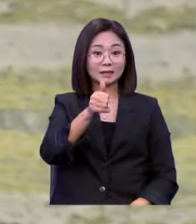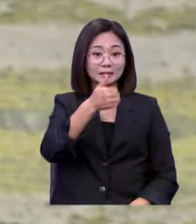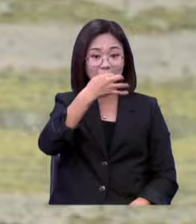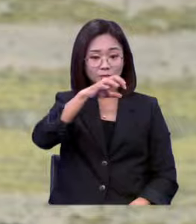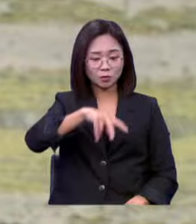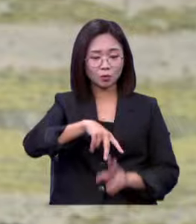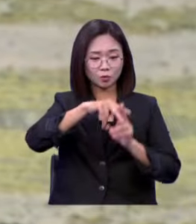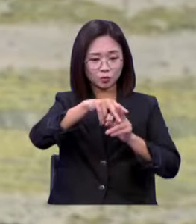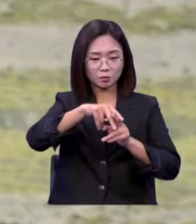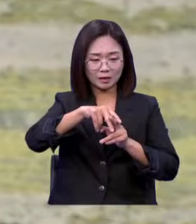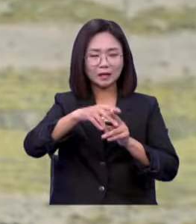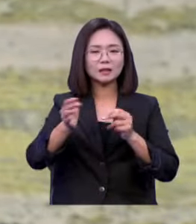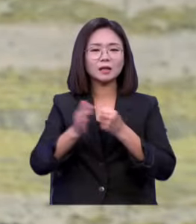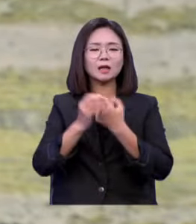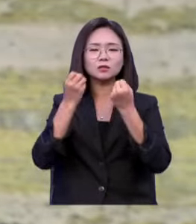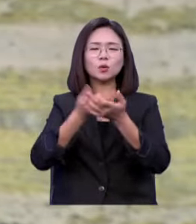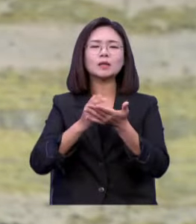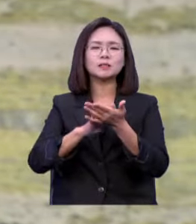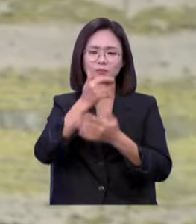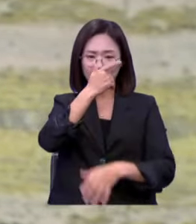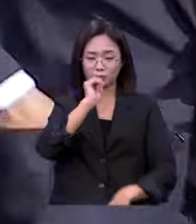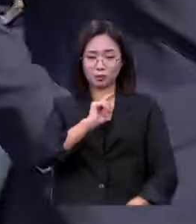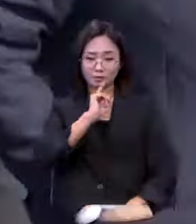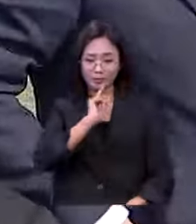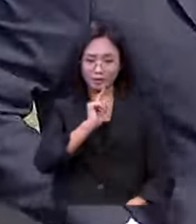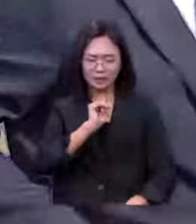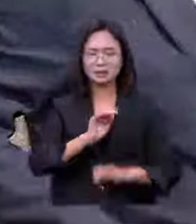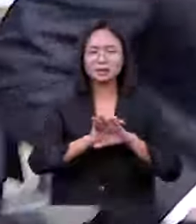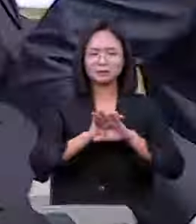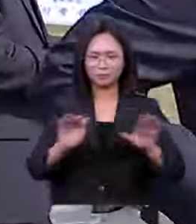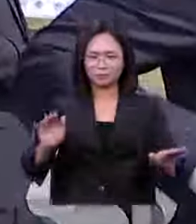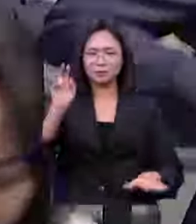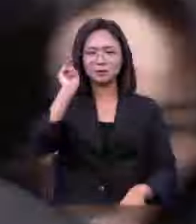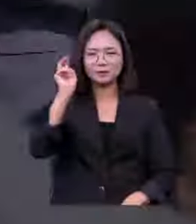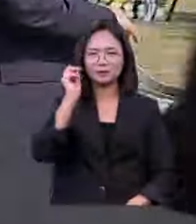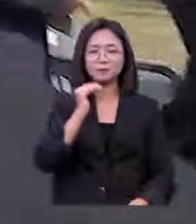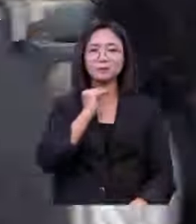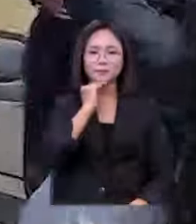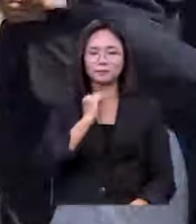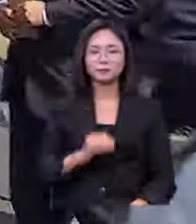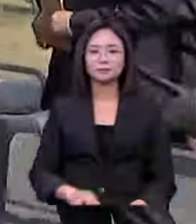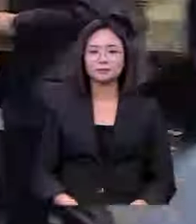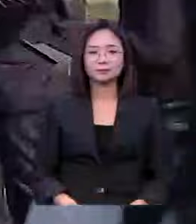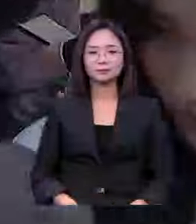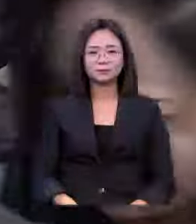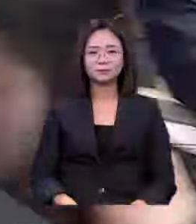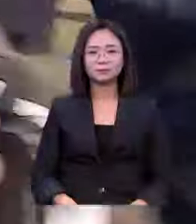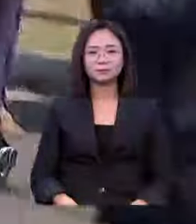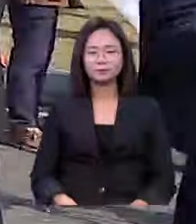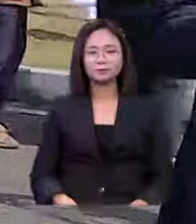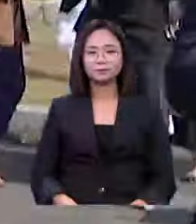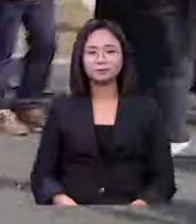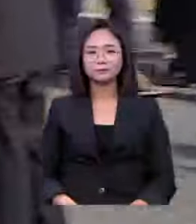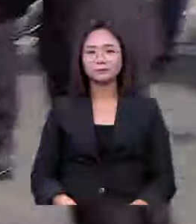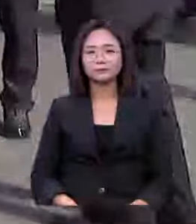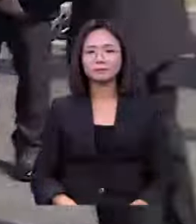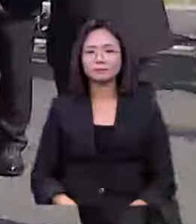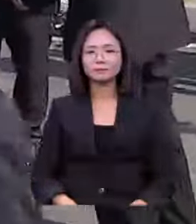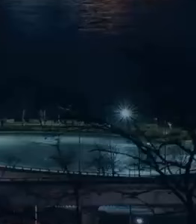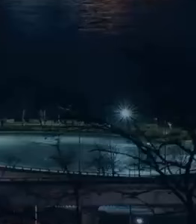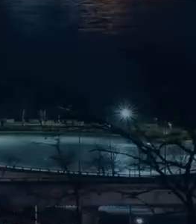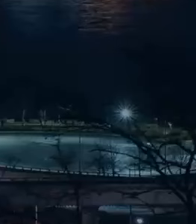험지 출마로 공천 쇄신이 부족하다는 지적도 상쇄될 것으로 기대하는 분위기입니다. MBN 뉴스 이지율입니다.